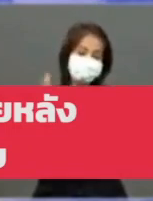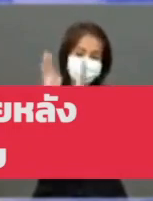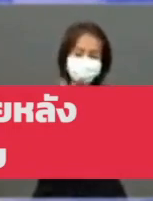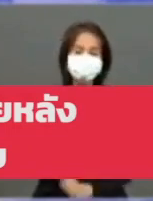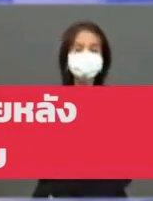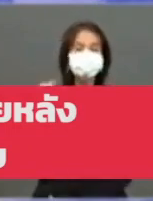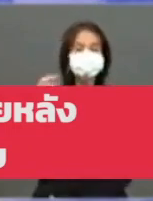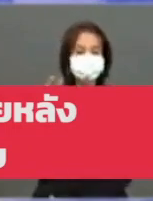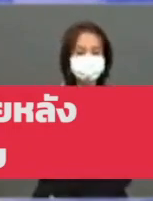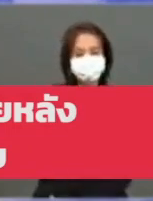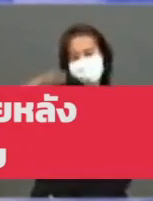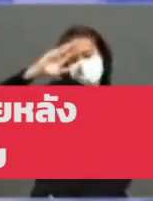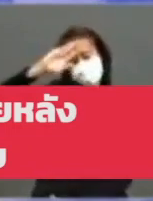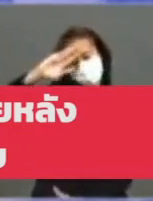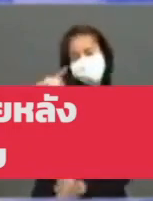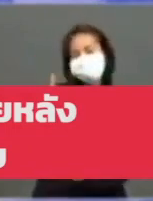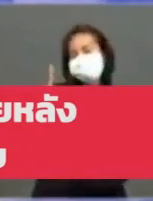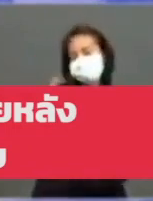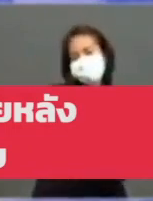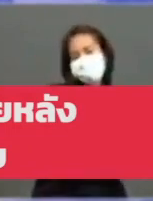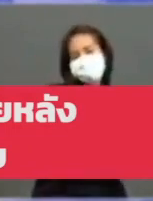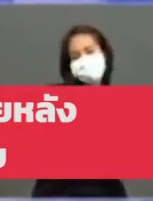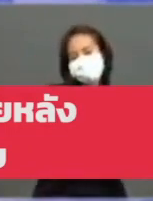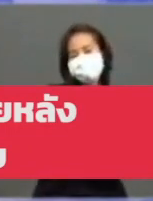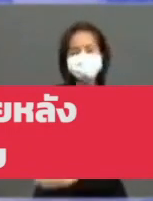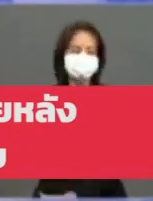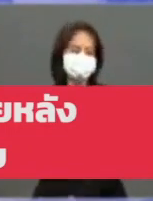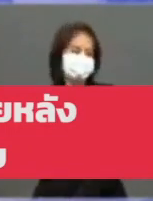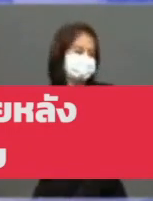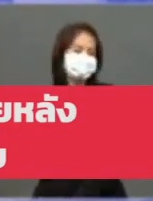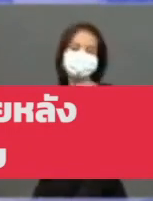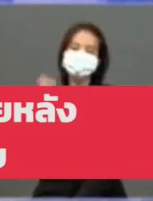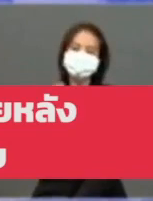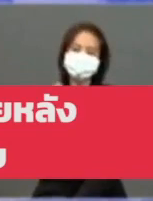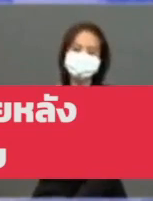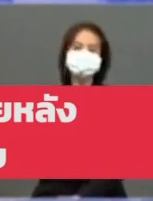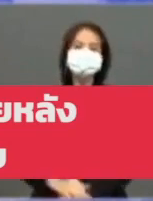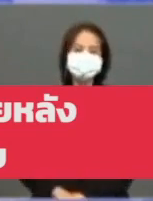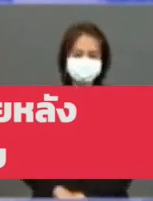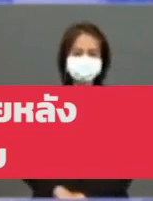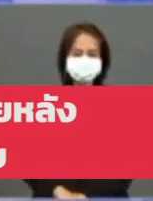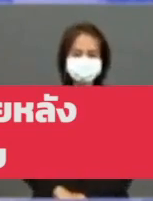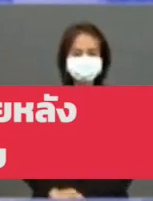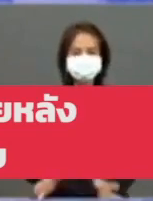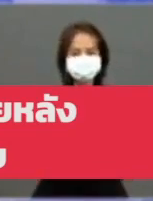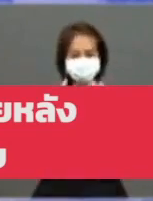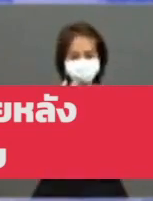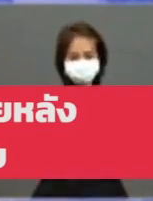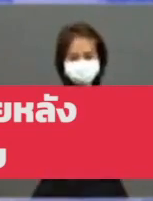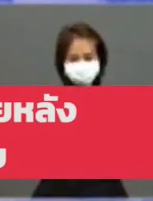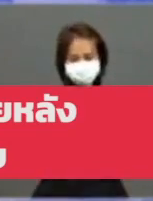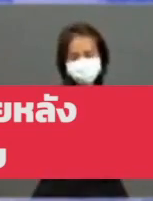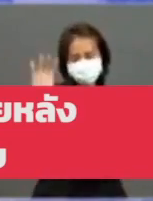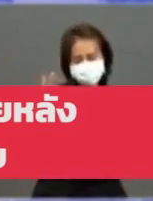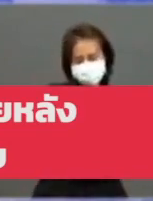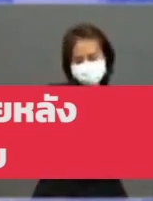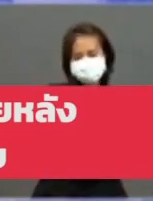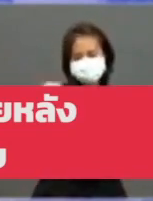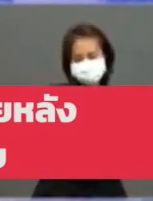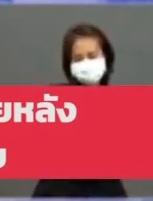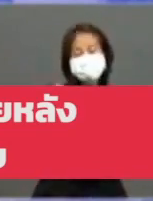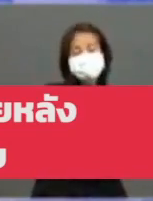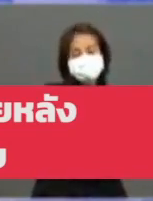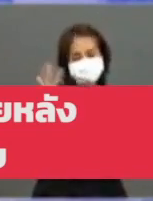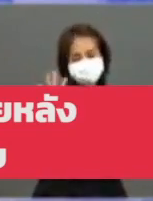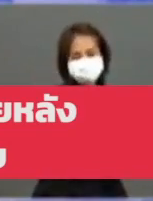ห้องบนขวามีการฉีกขาดที่เกิดจากกล้ามเนื้อหัวใจตายเฉียบพลันนอกจากนี้ผู้ป่วยยังมีกล้ามเนื้อหัวใจตายชนิดเก่าที่ห้องล่างซ้าย